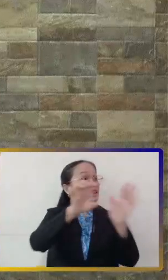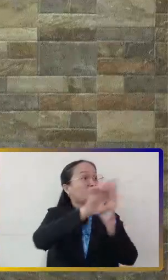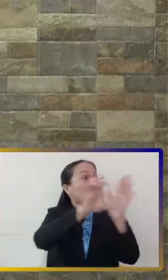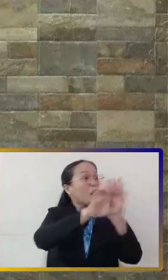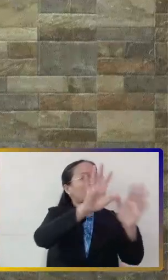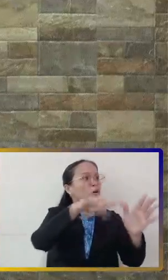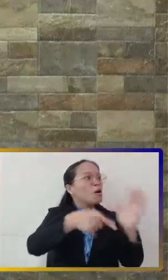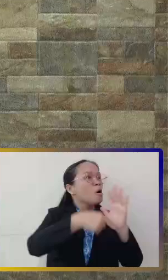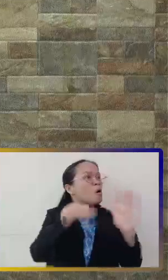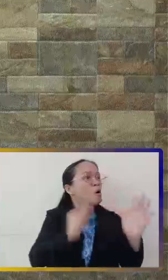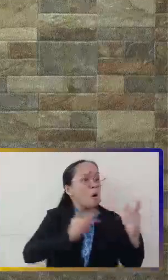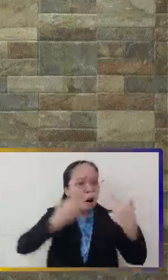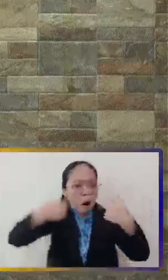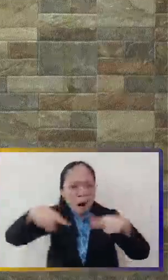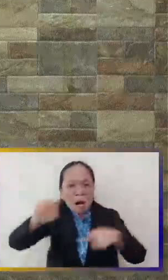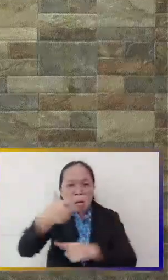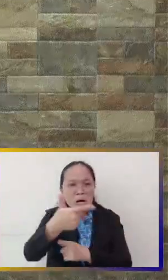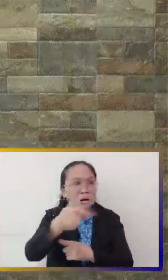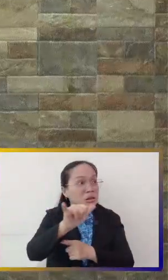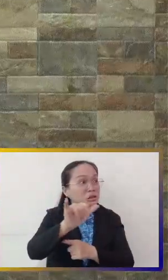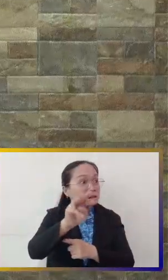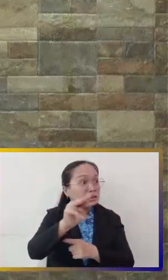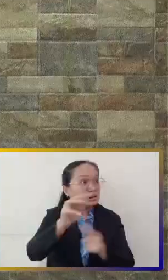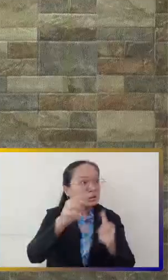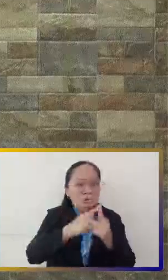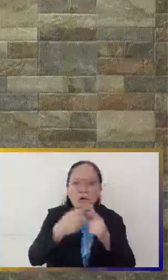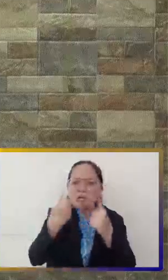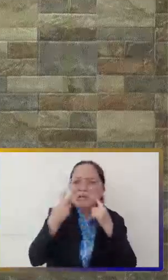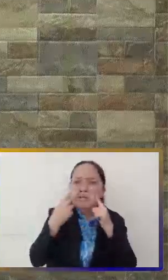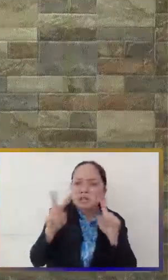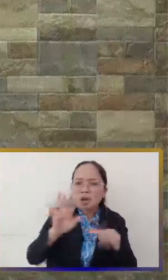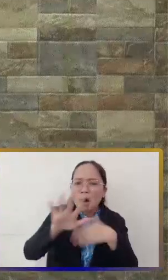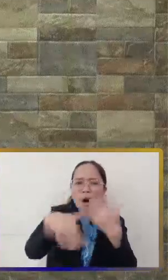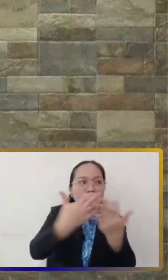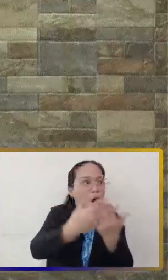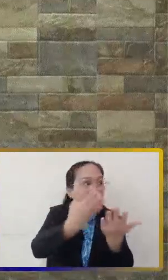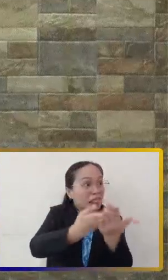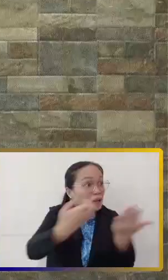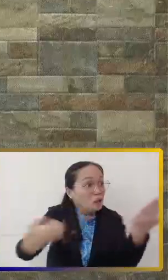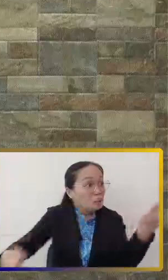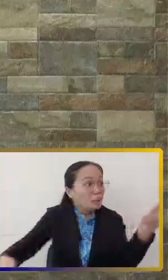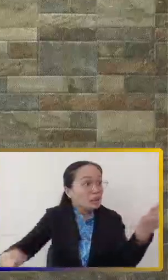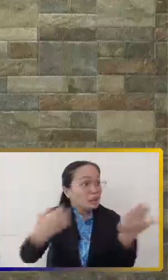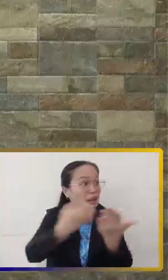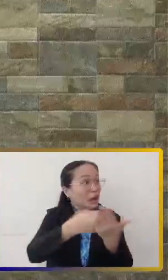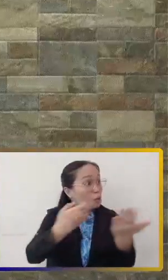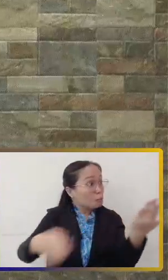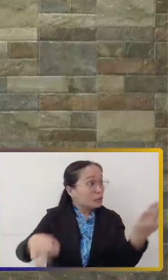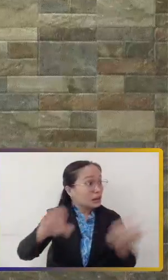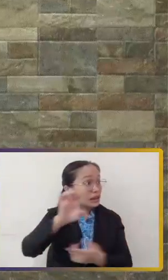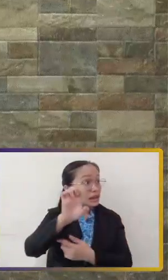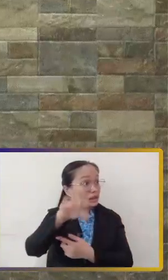ang equipment. At hindi para gamitin ang equipment.